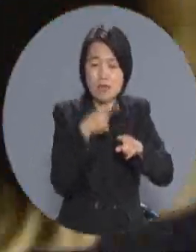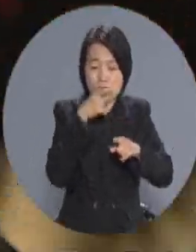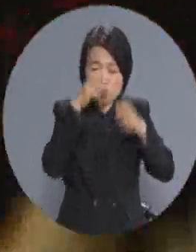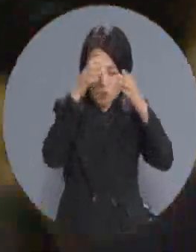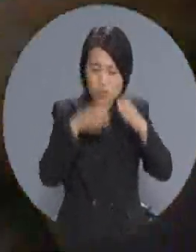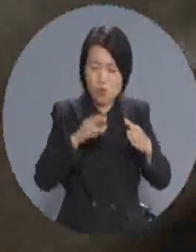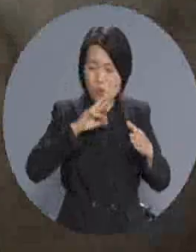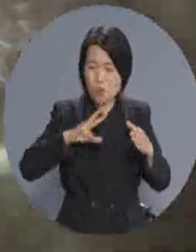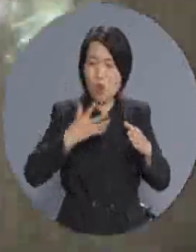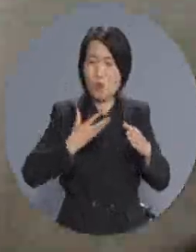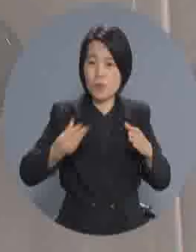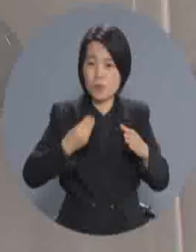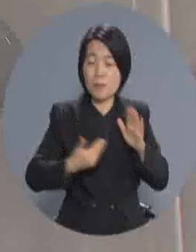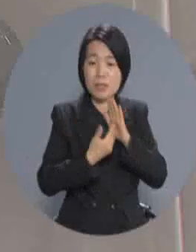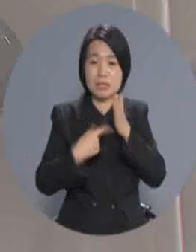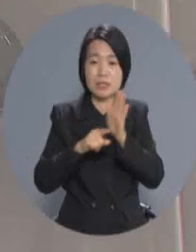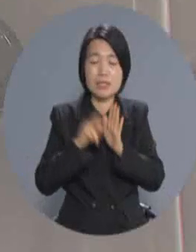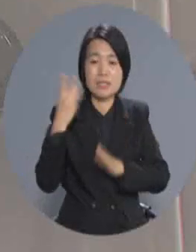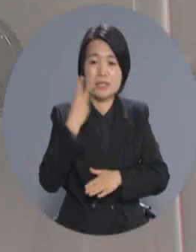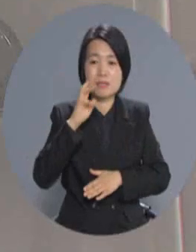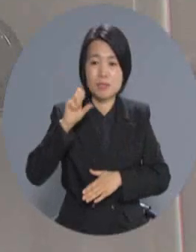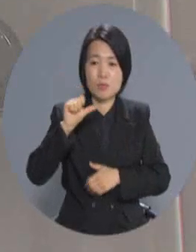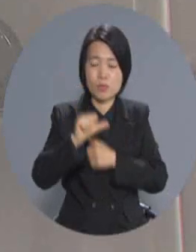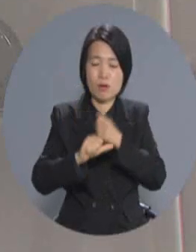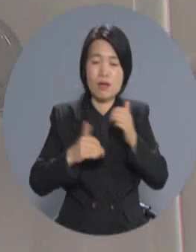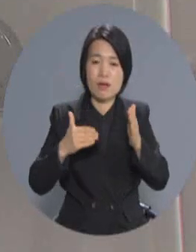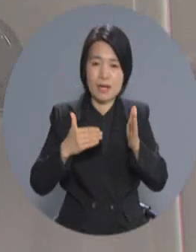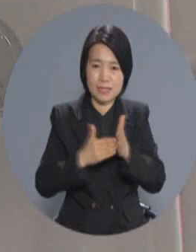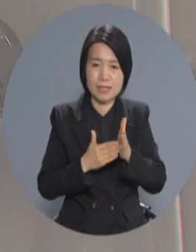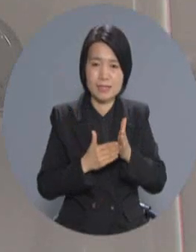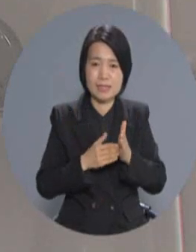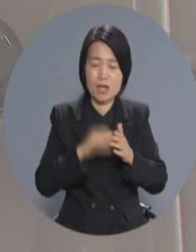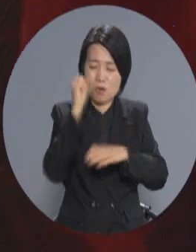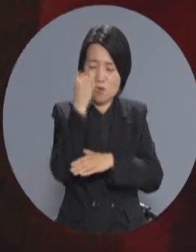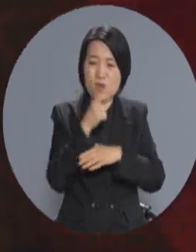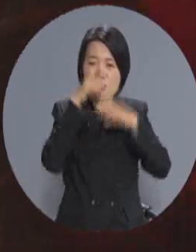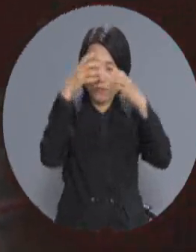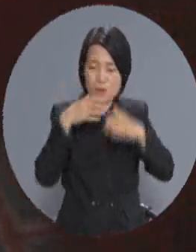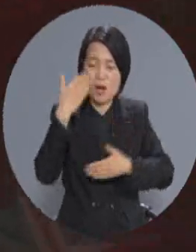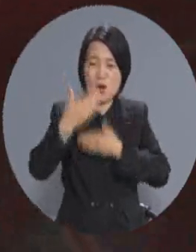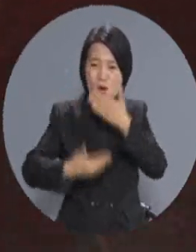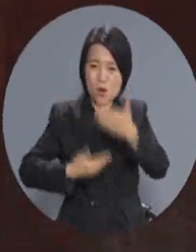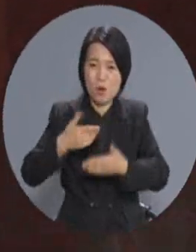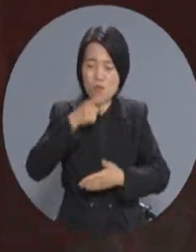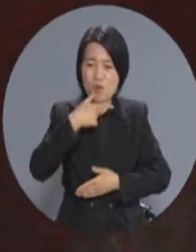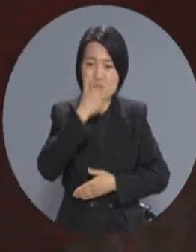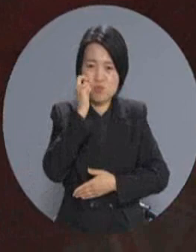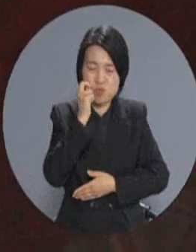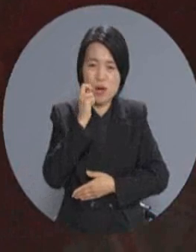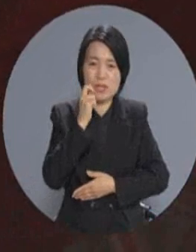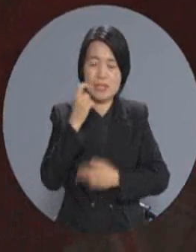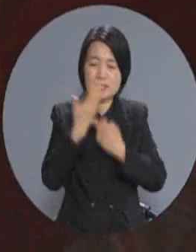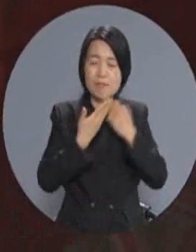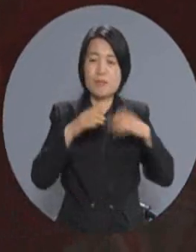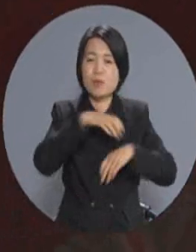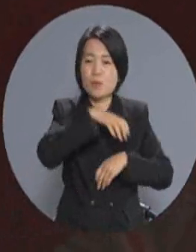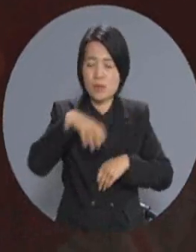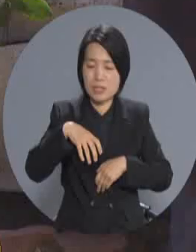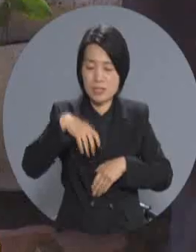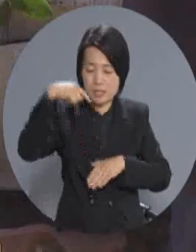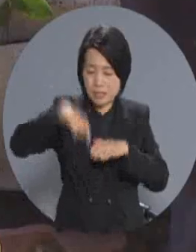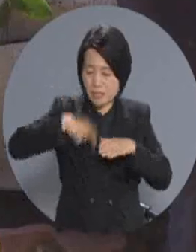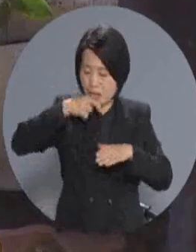누수를 막기 위해 2035년까지 노후 상수관을 교체하고 상시 물 부족을 겪고 있는 섬 지역에는